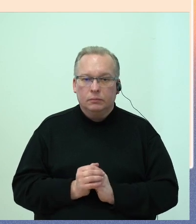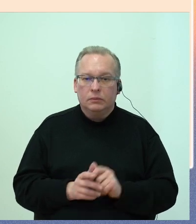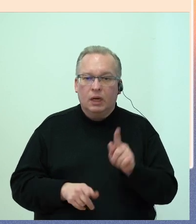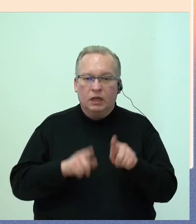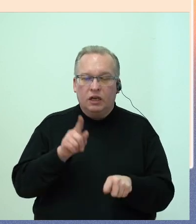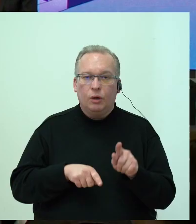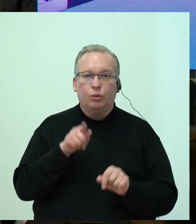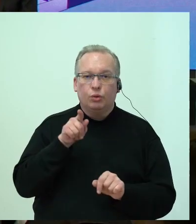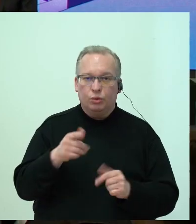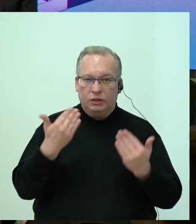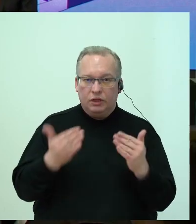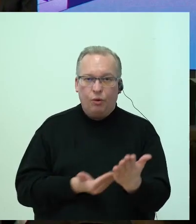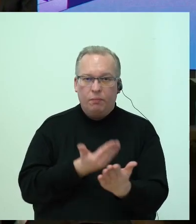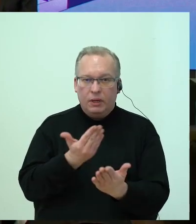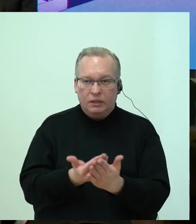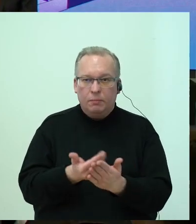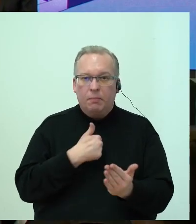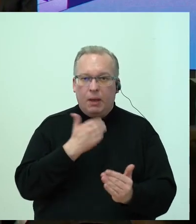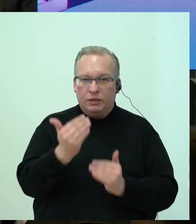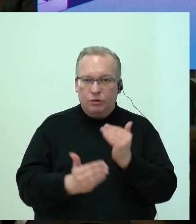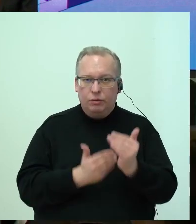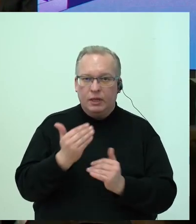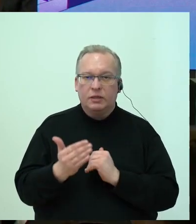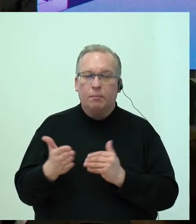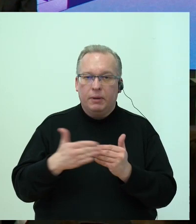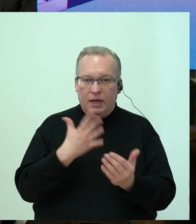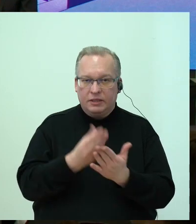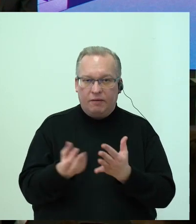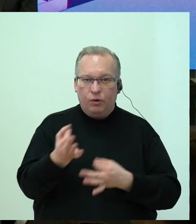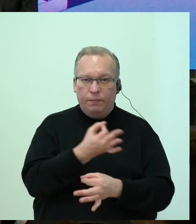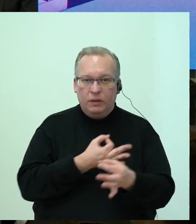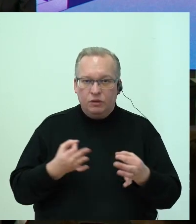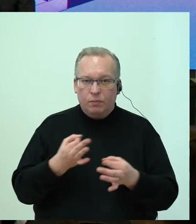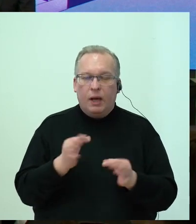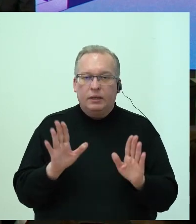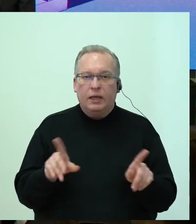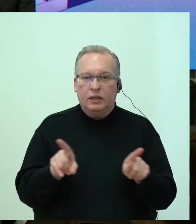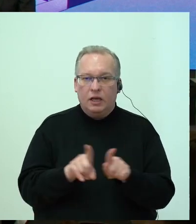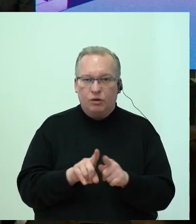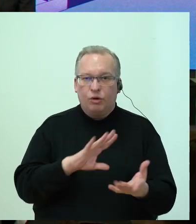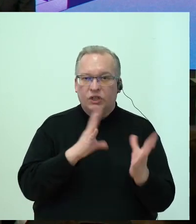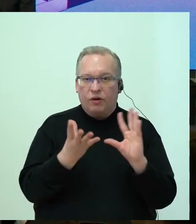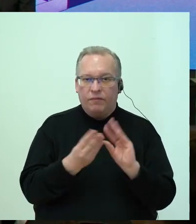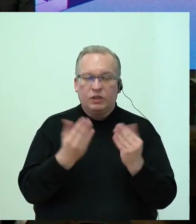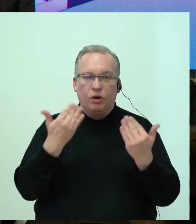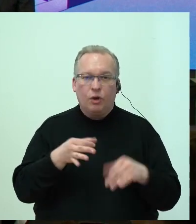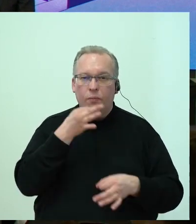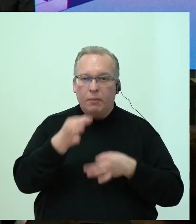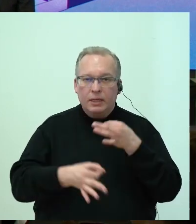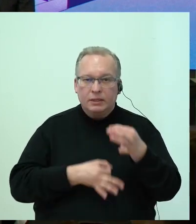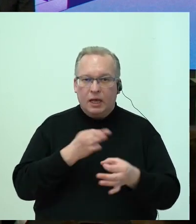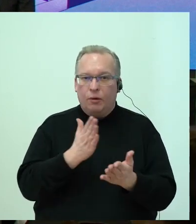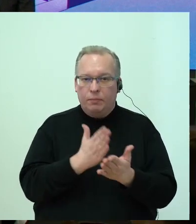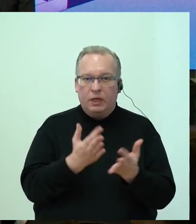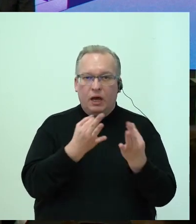Jeigu jūs jau pristatėte, gal mes judėsime prie savo diskusijos. Tai tiesiog iš to viso, ką įvardinam ir